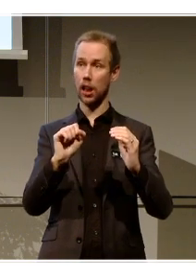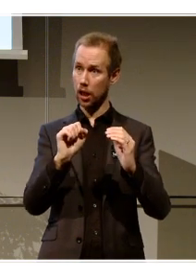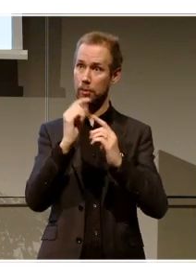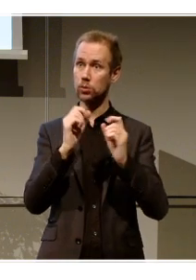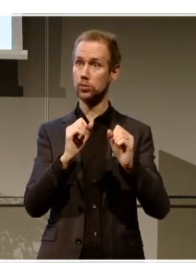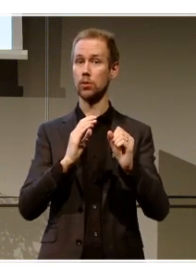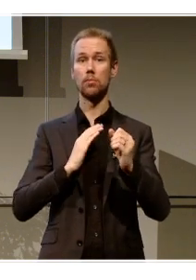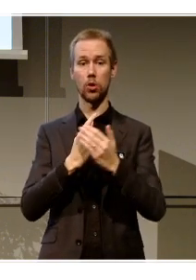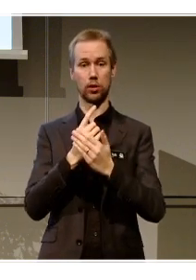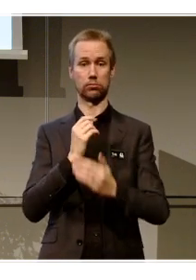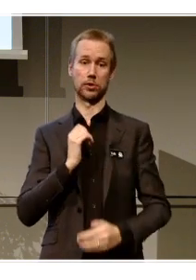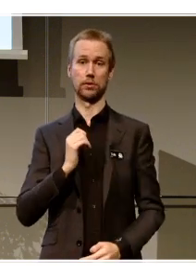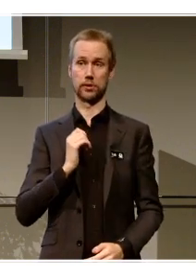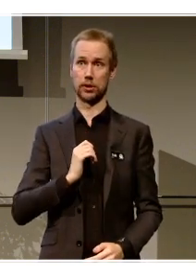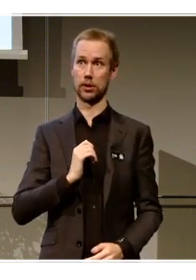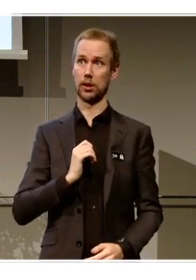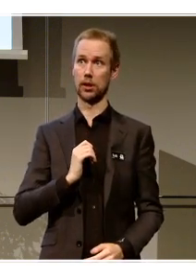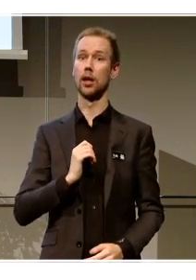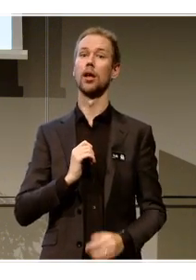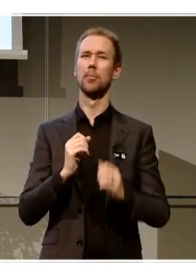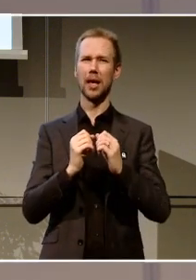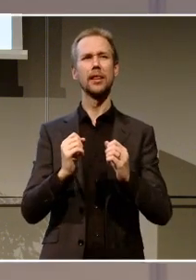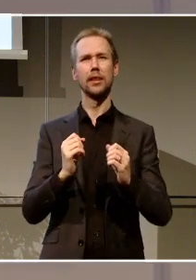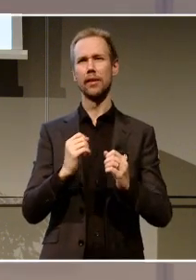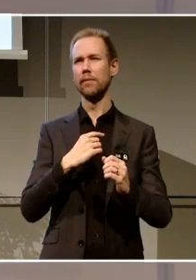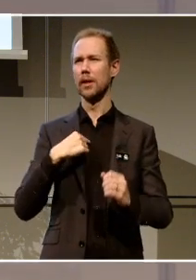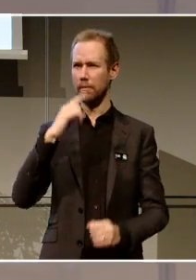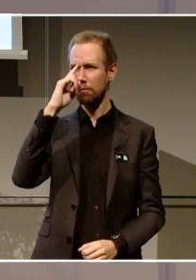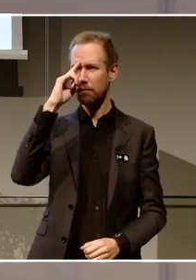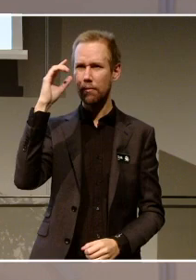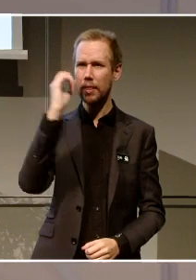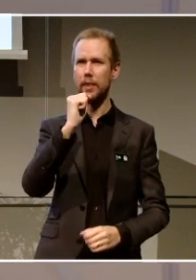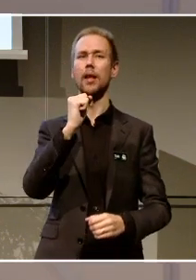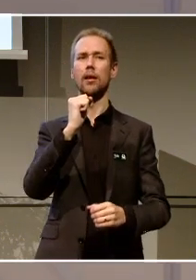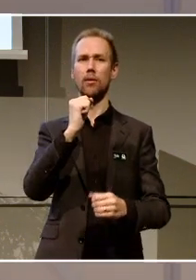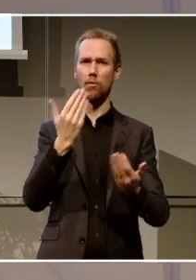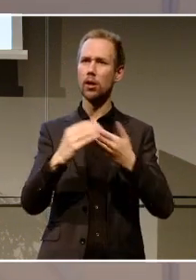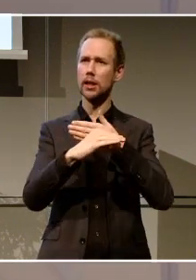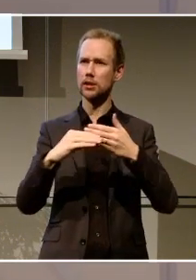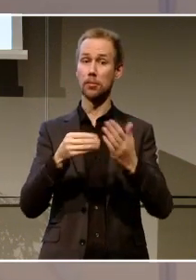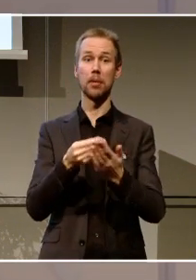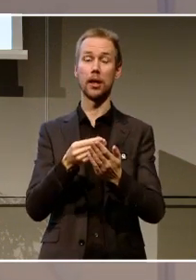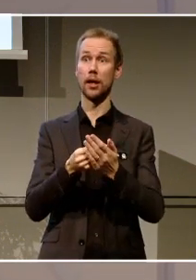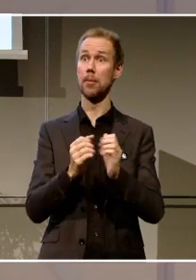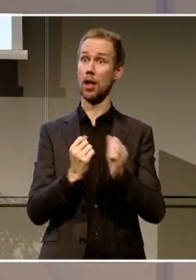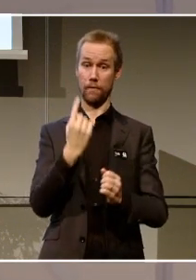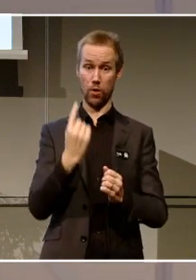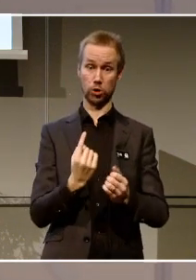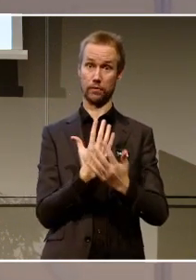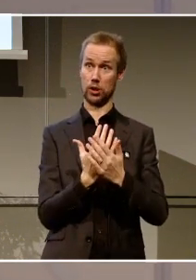fattar att än så länge är det pengarna som är den begränsade resursen. Även om vi på första föreläsningen i morse fick höra mycket om det